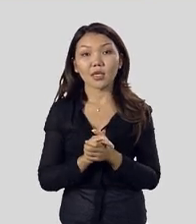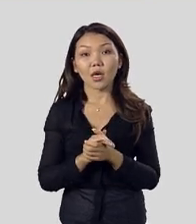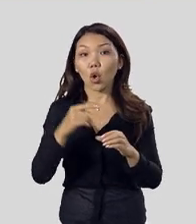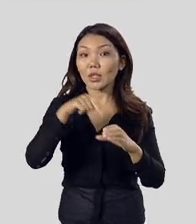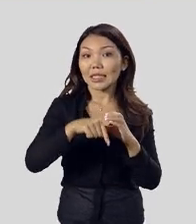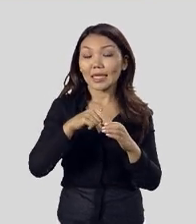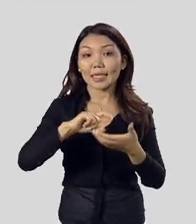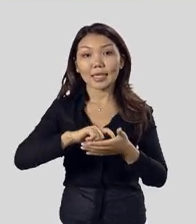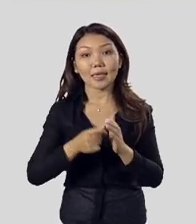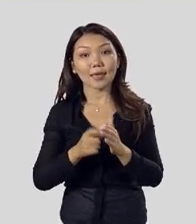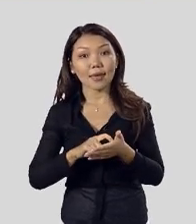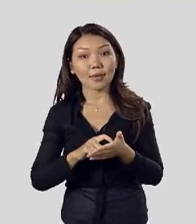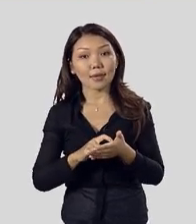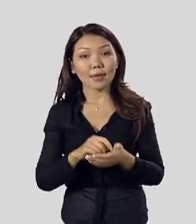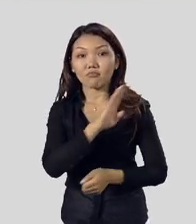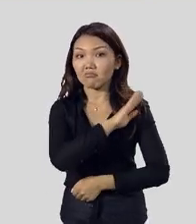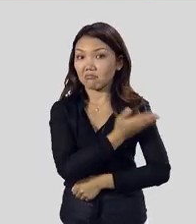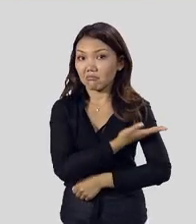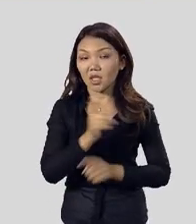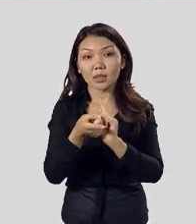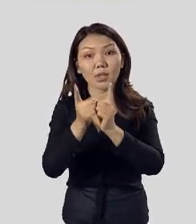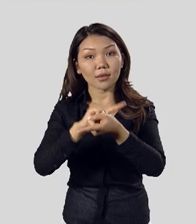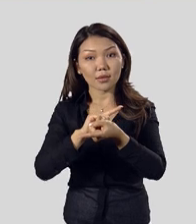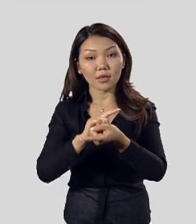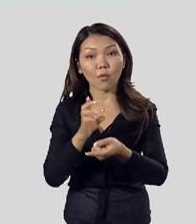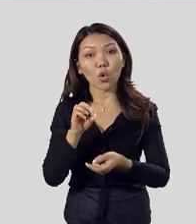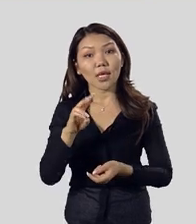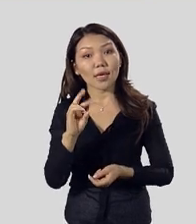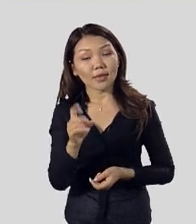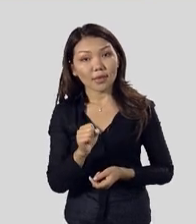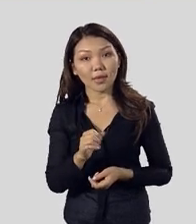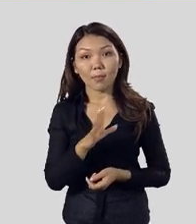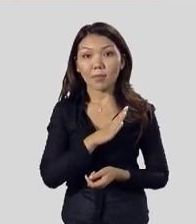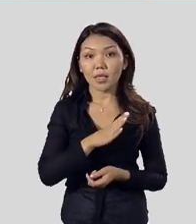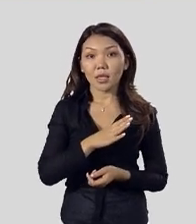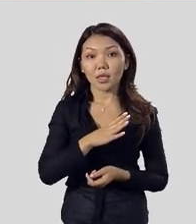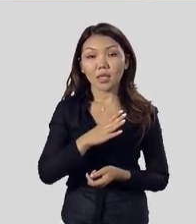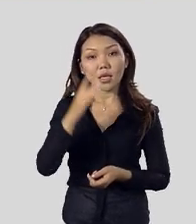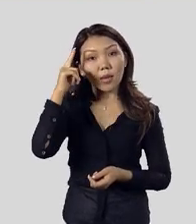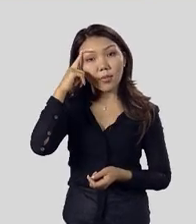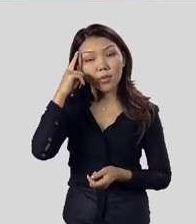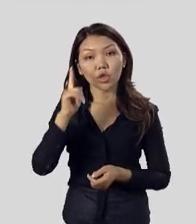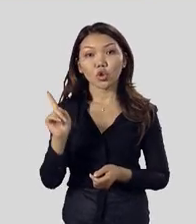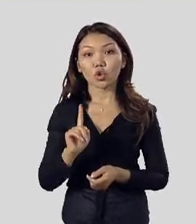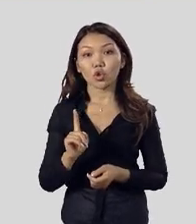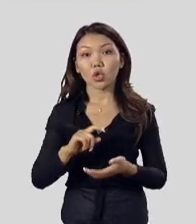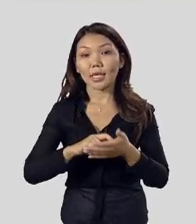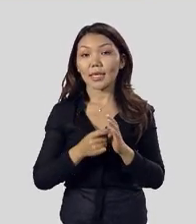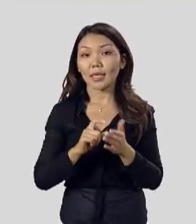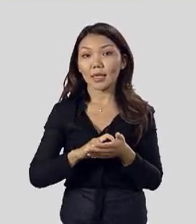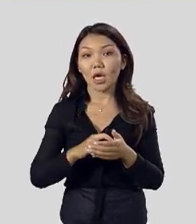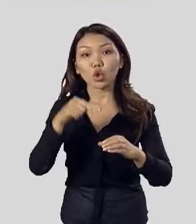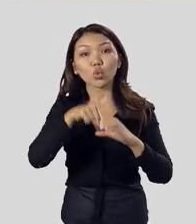сильно изменились в ботанике утвердился взгляд на клетки как на структурные